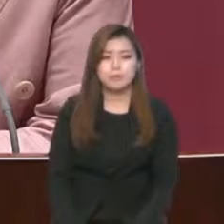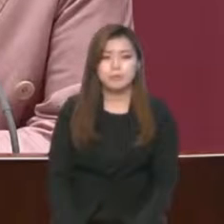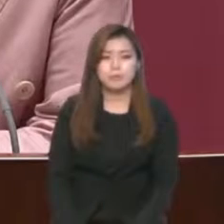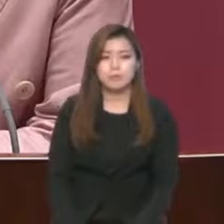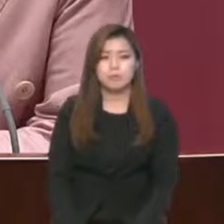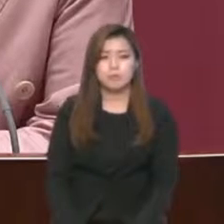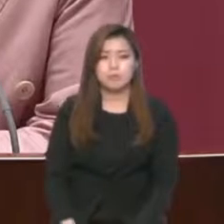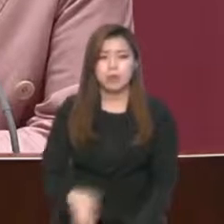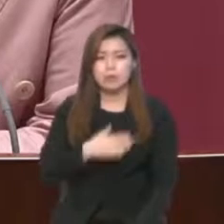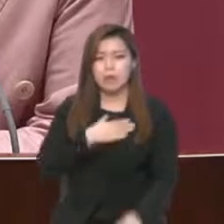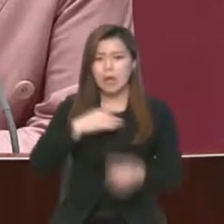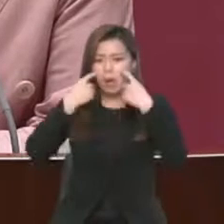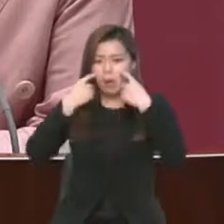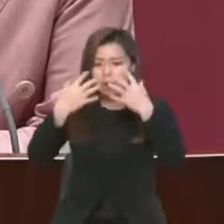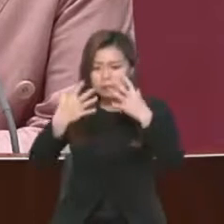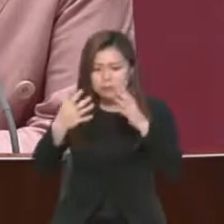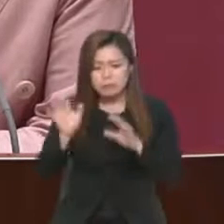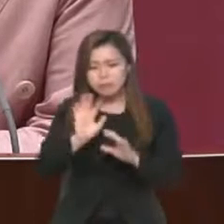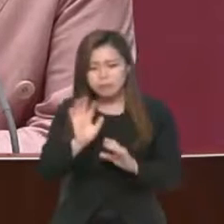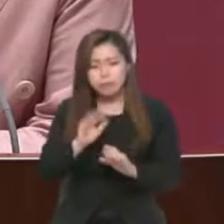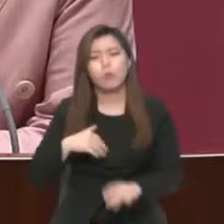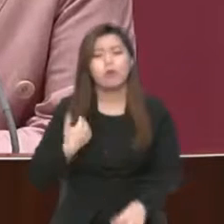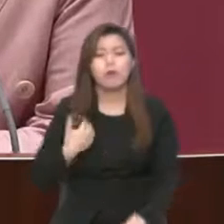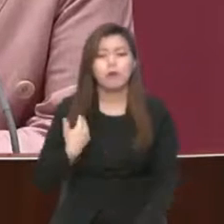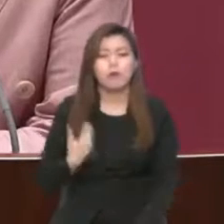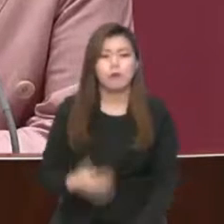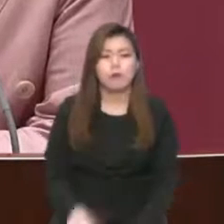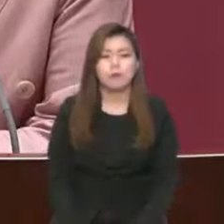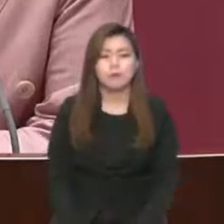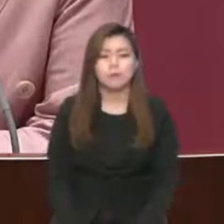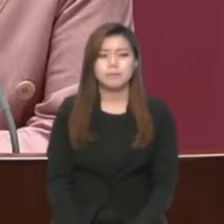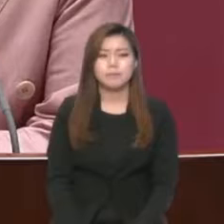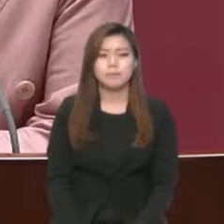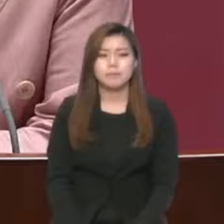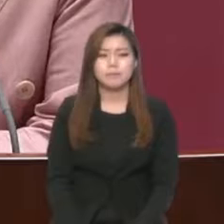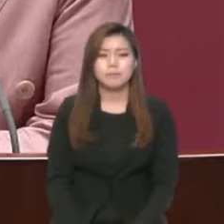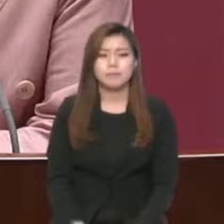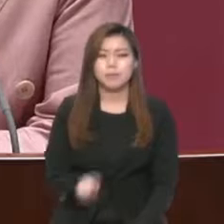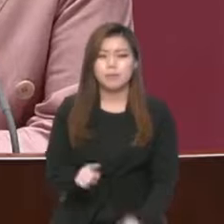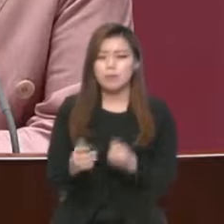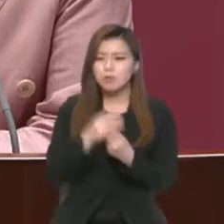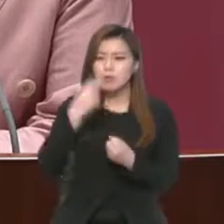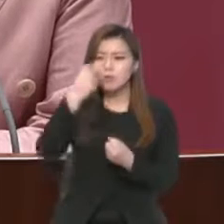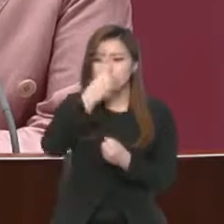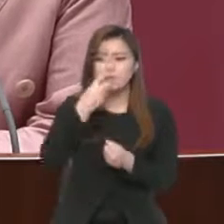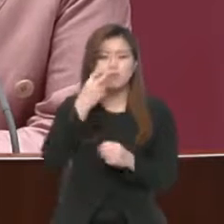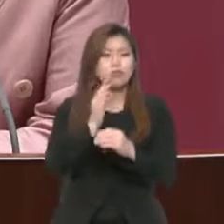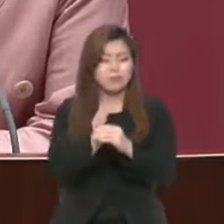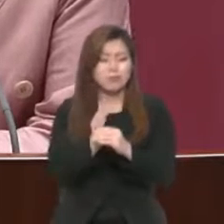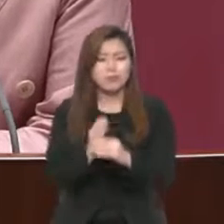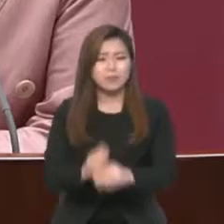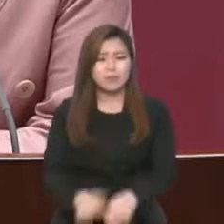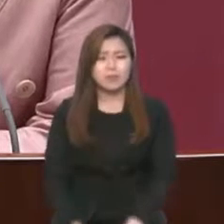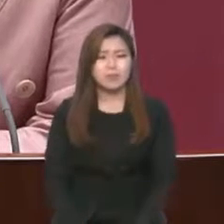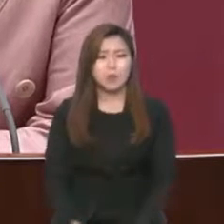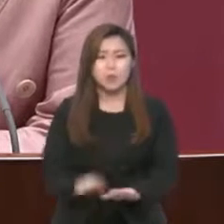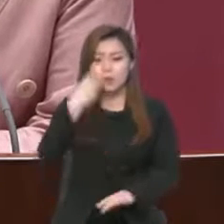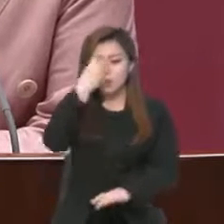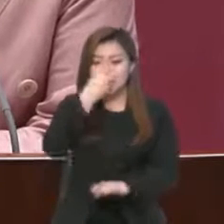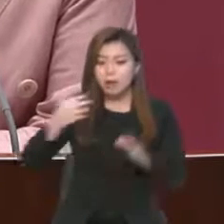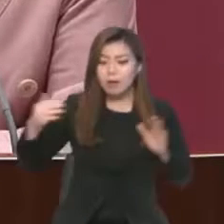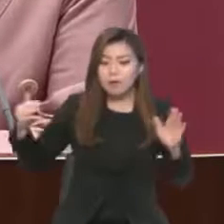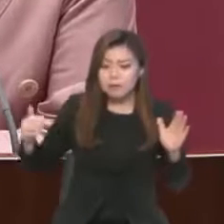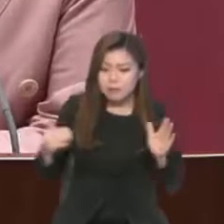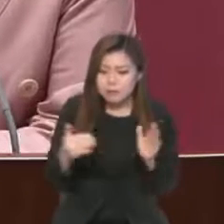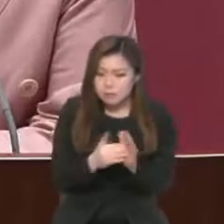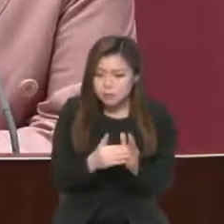제가 확신할 수는 없고요. 네. 그것 때문에 그 조사를 하고 있는 줄 알고 있습니다. 오늘 조사가 마치면 네.